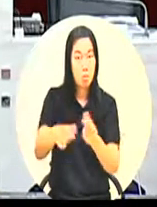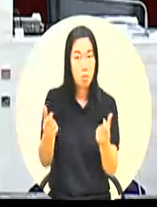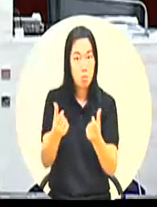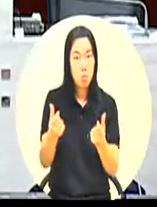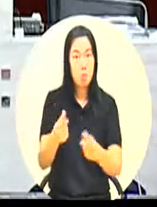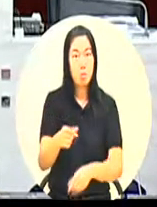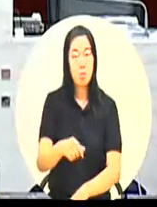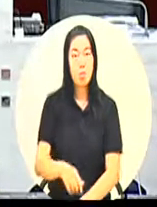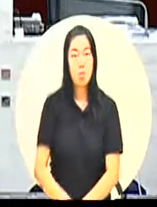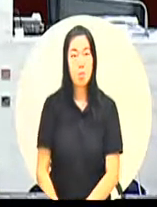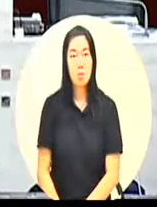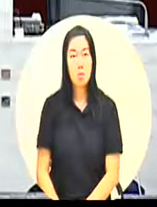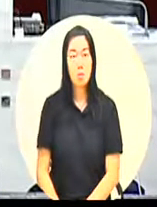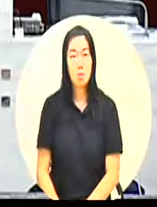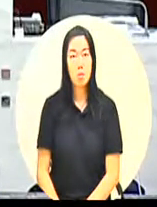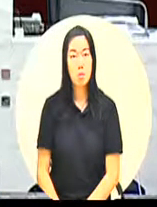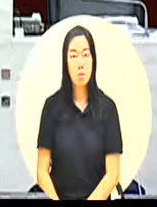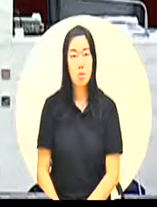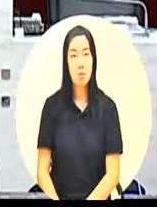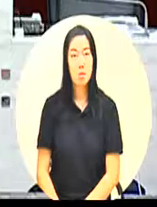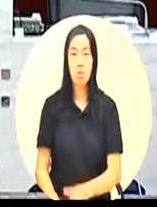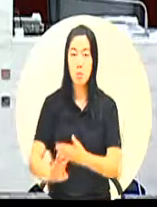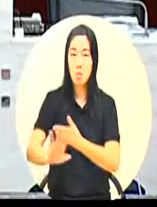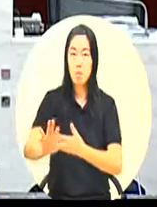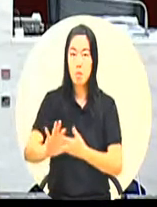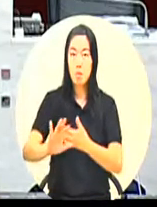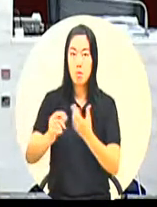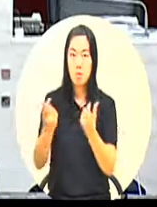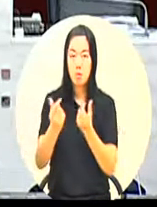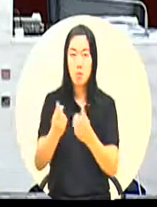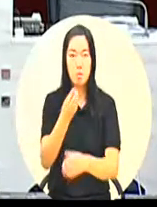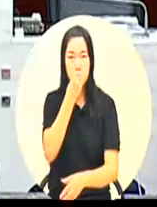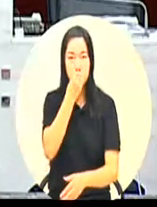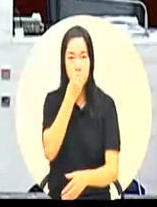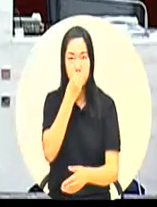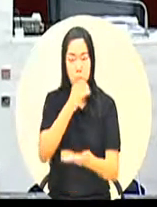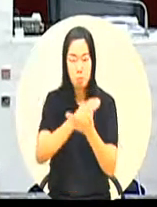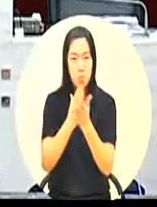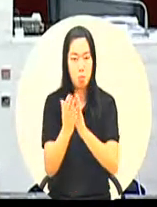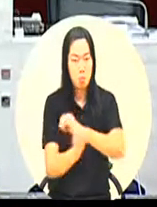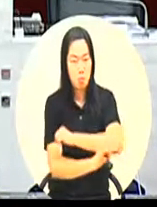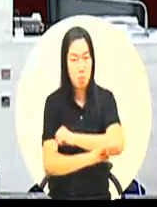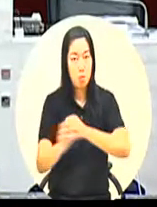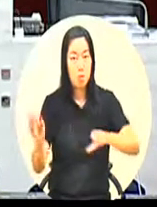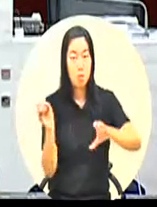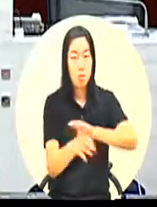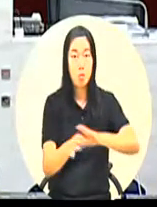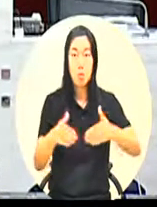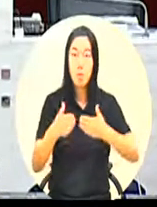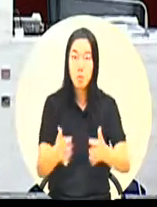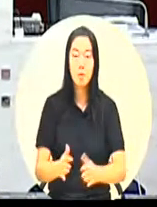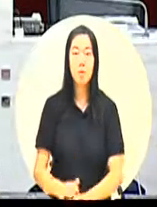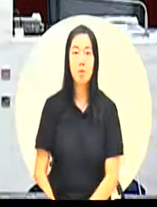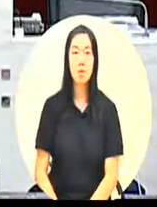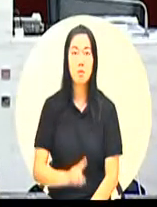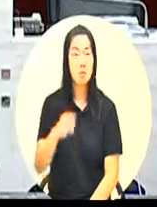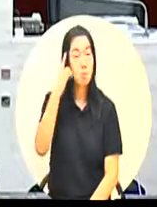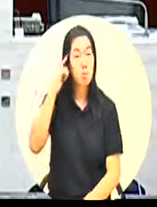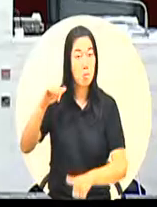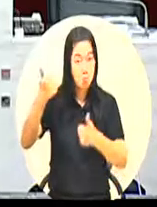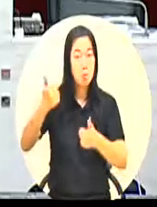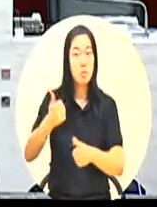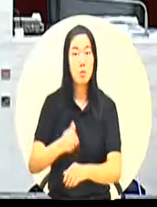米，像这些不安全的黑心食品，有没有必要加入？我应该是会有共识才